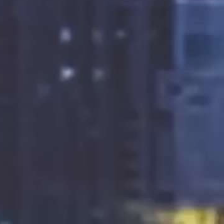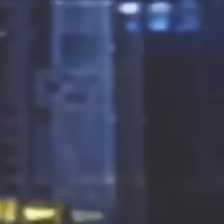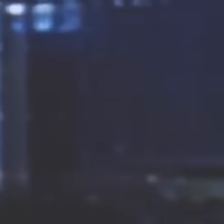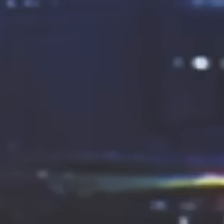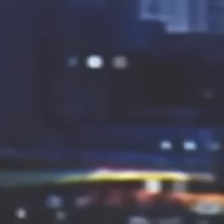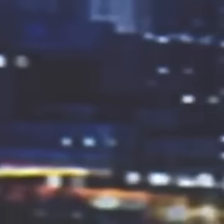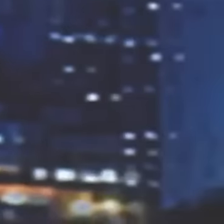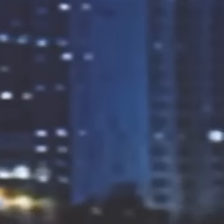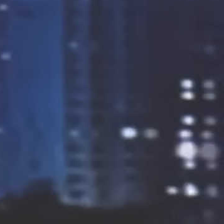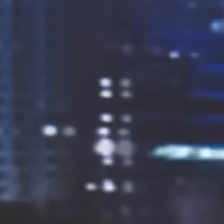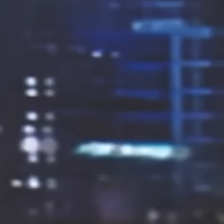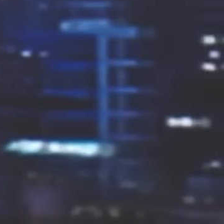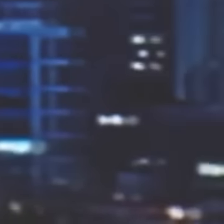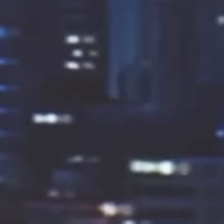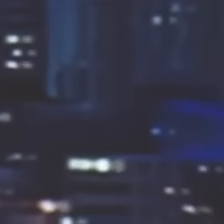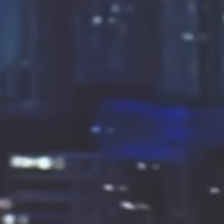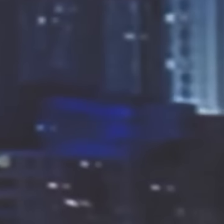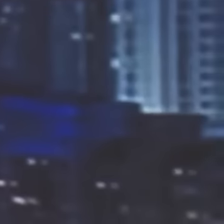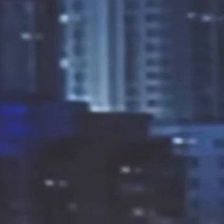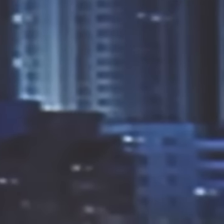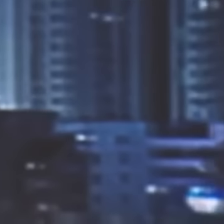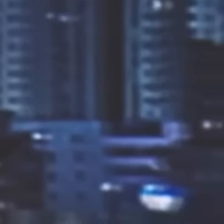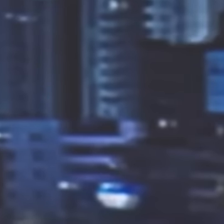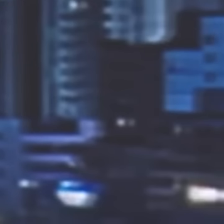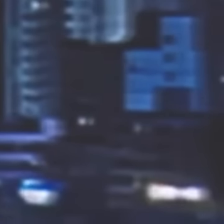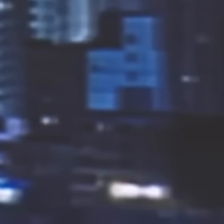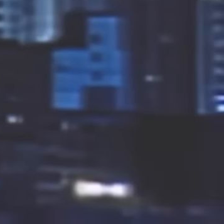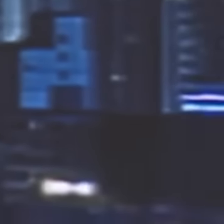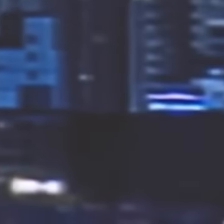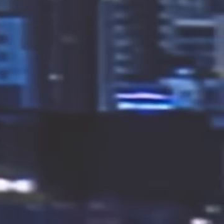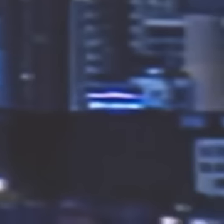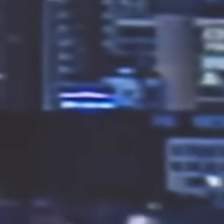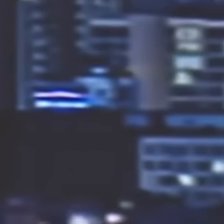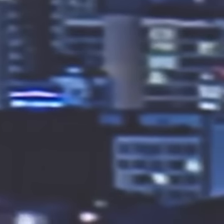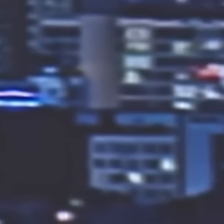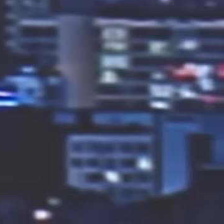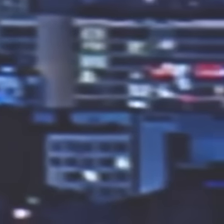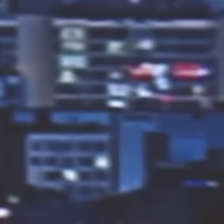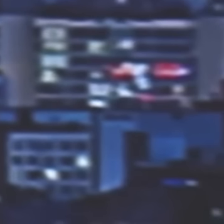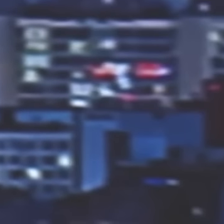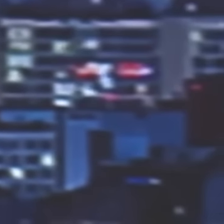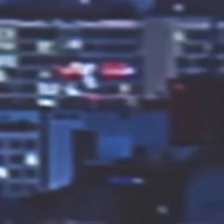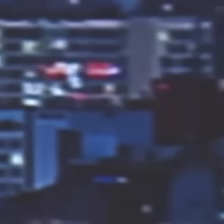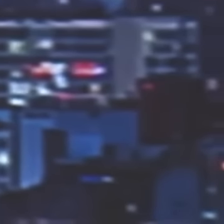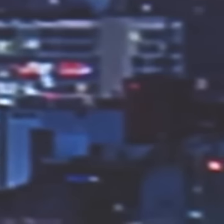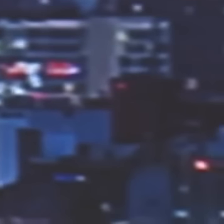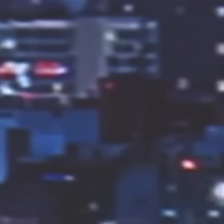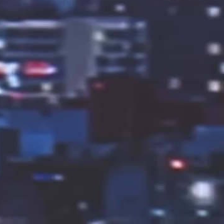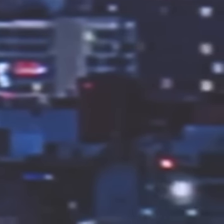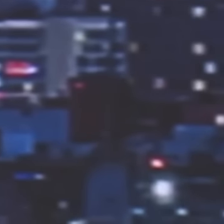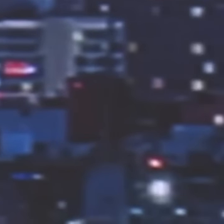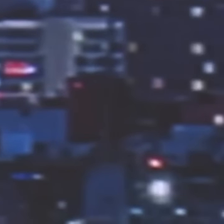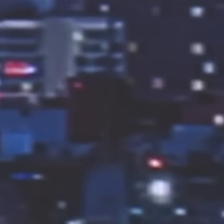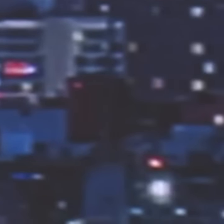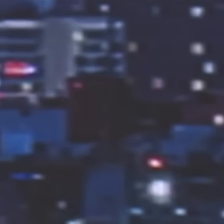JTBC 뉴스를 시청해주셔서 고맙습니다. 저희는 저녁 6시 50분 뉴스룸에서 뵙겠습니다.